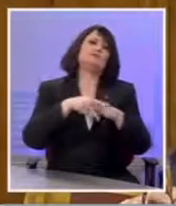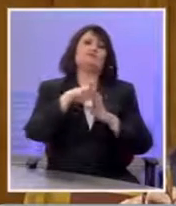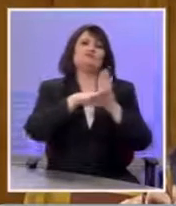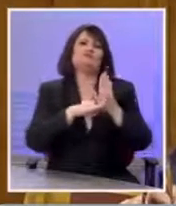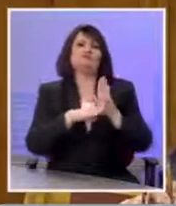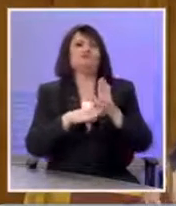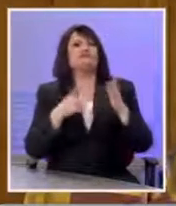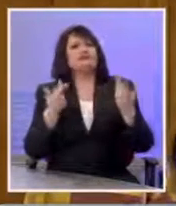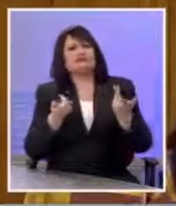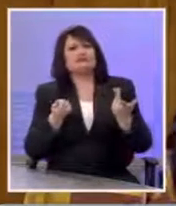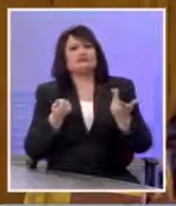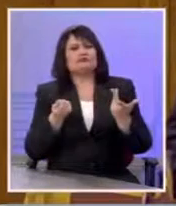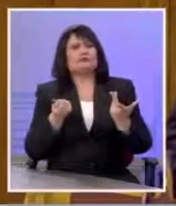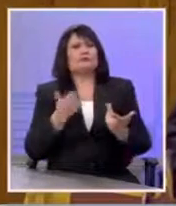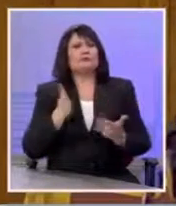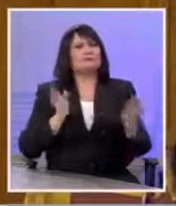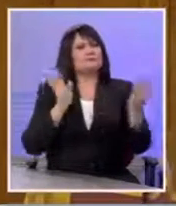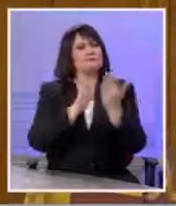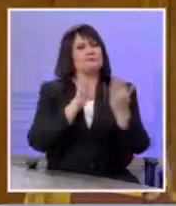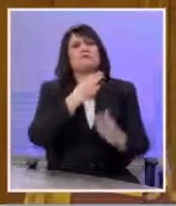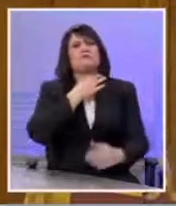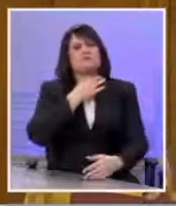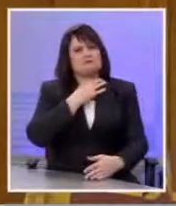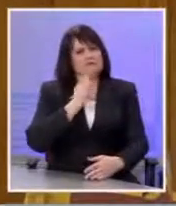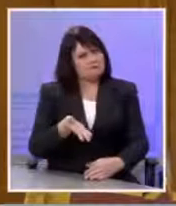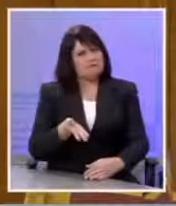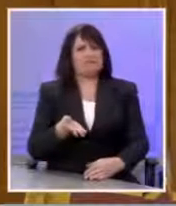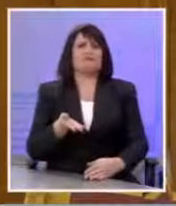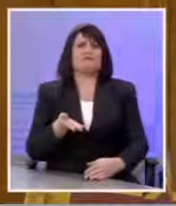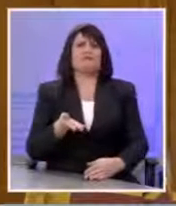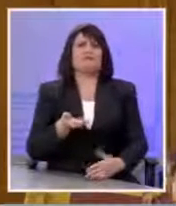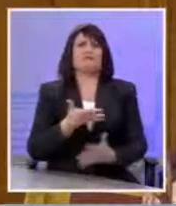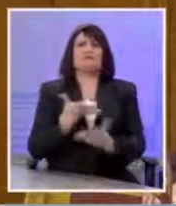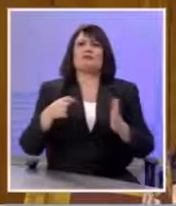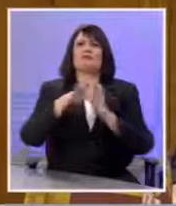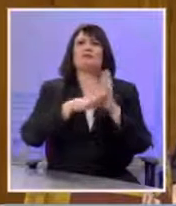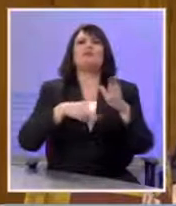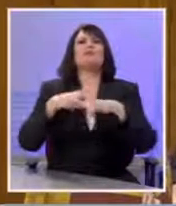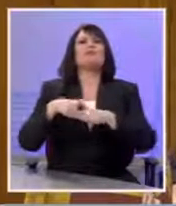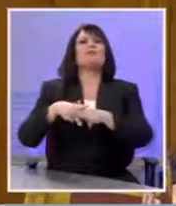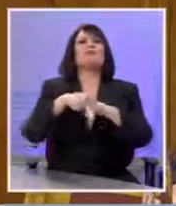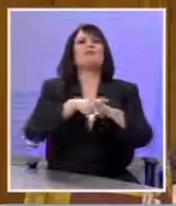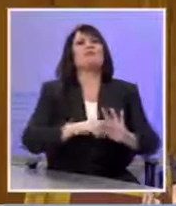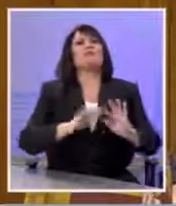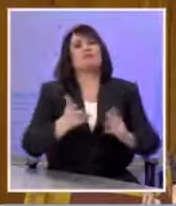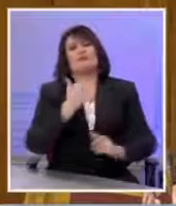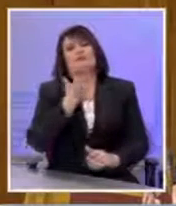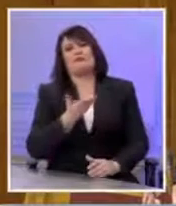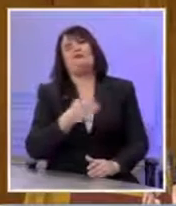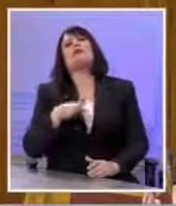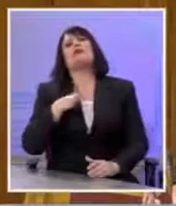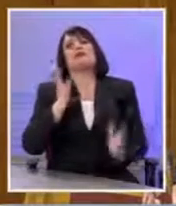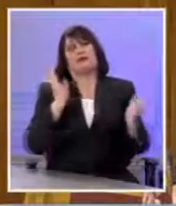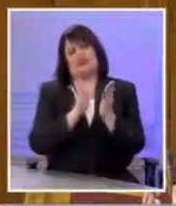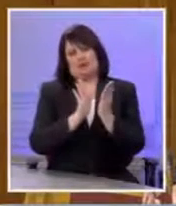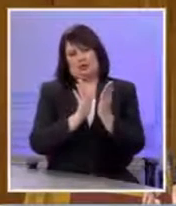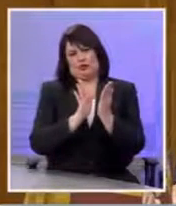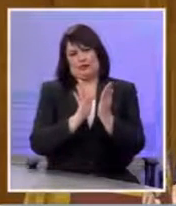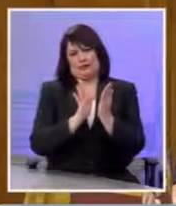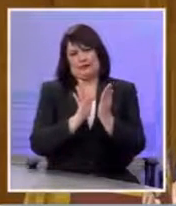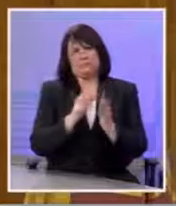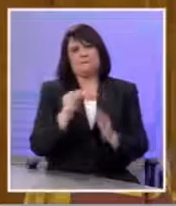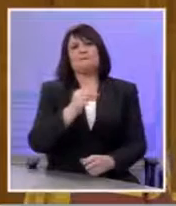το οποίο θα αντιμετωπίζει ανάγκες τις οποίες οι μεγάλες τιμικές τράπεζες είτε δεν μπορούν είτε δεν θέλουν να αντιμετωπίσουν